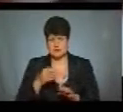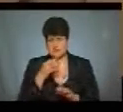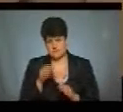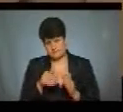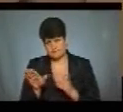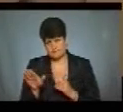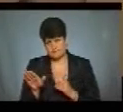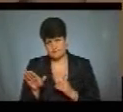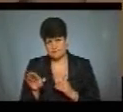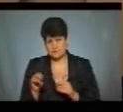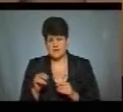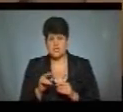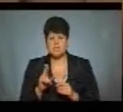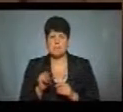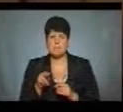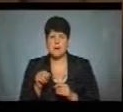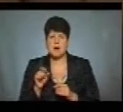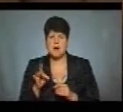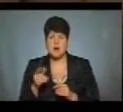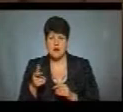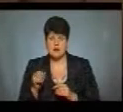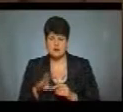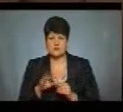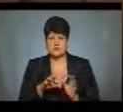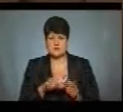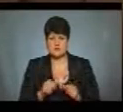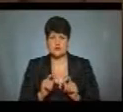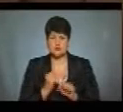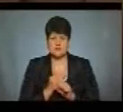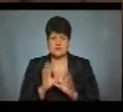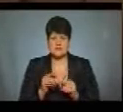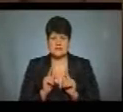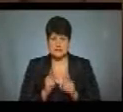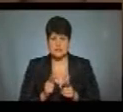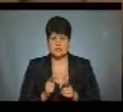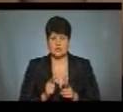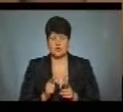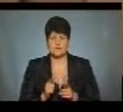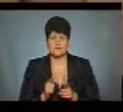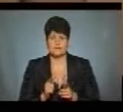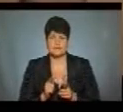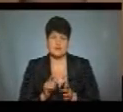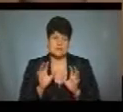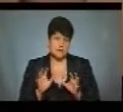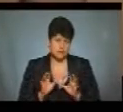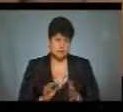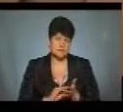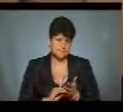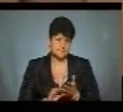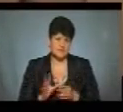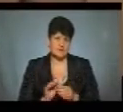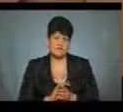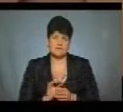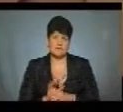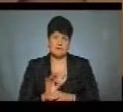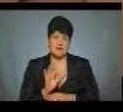виходила. Шпаргалку ми вилучили, зробили все з чину законодавства, описали в аудиторному протоколі, відправили